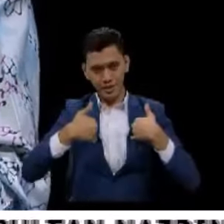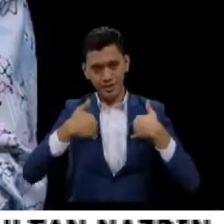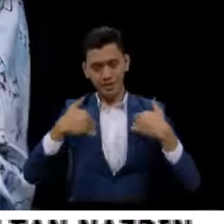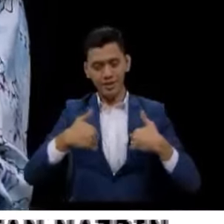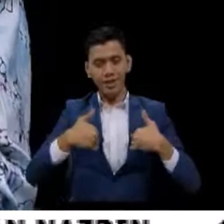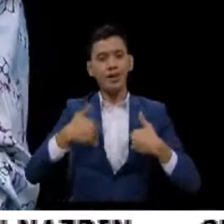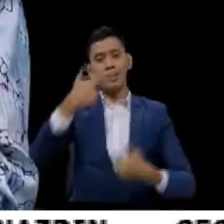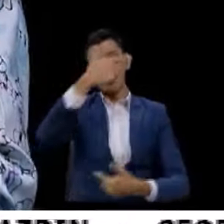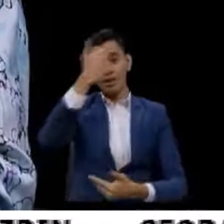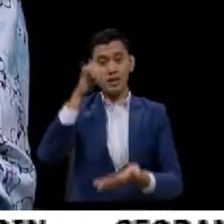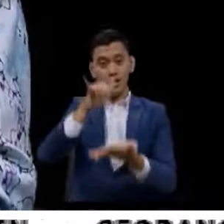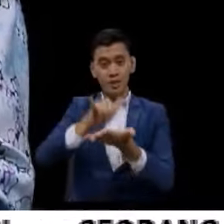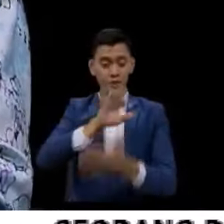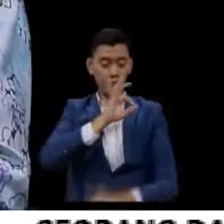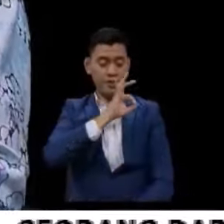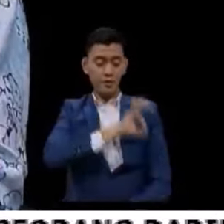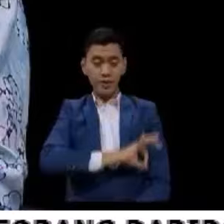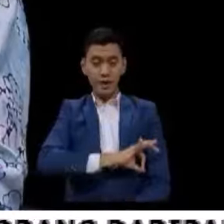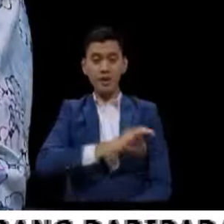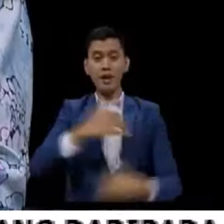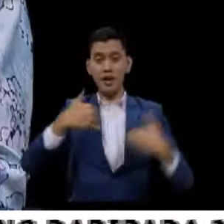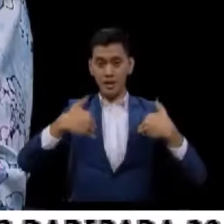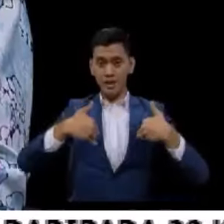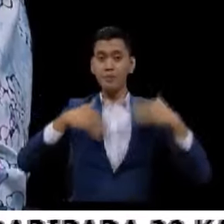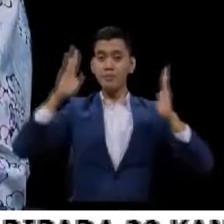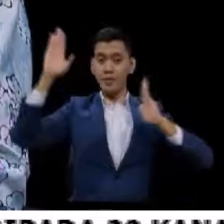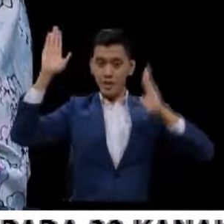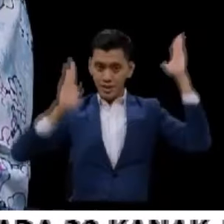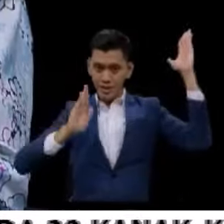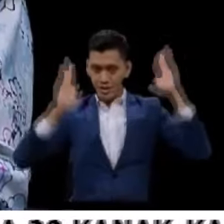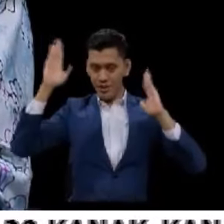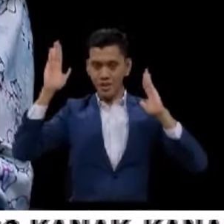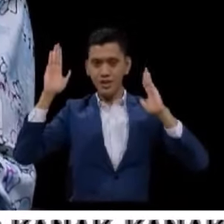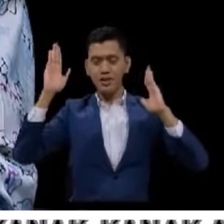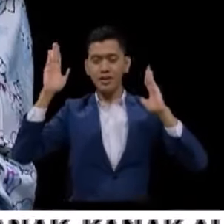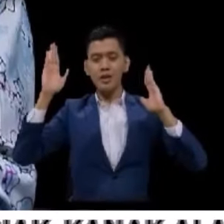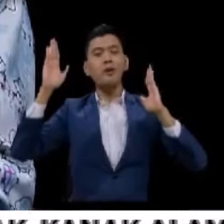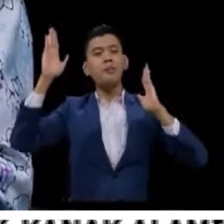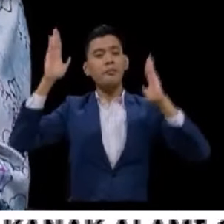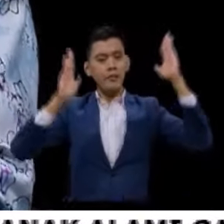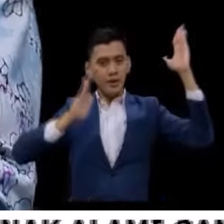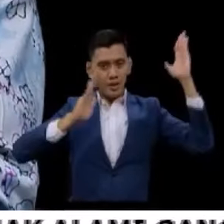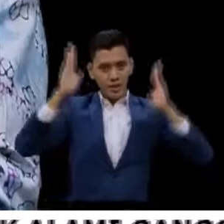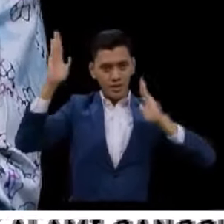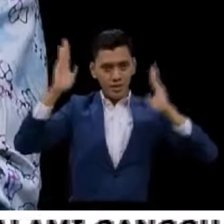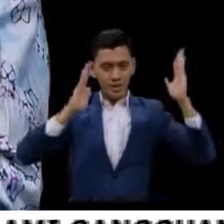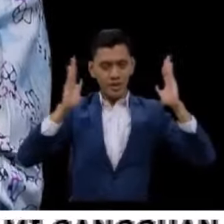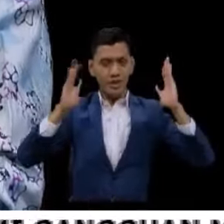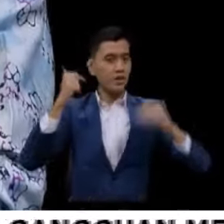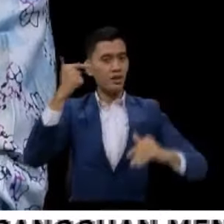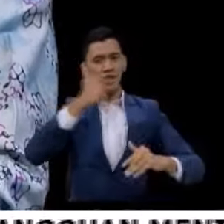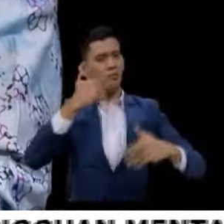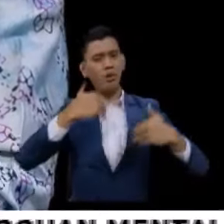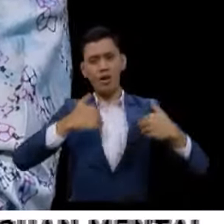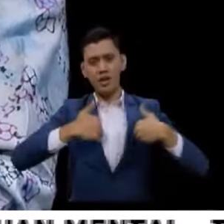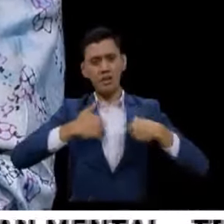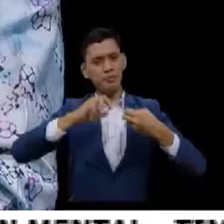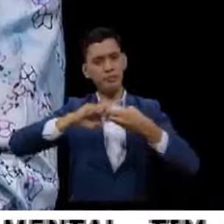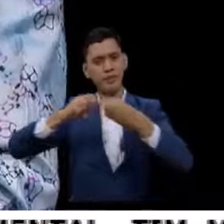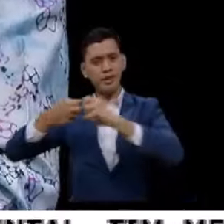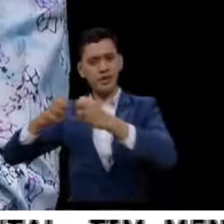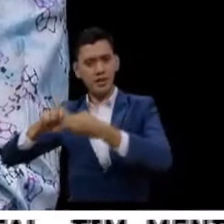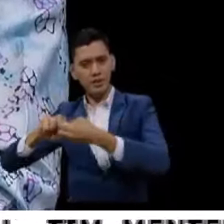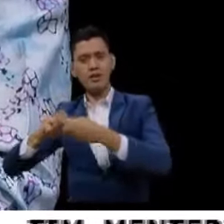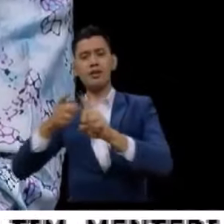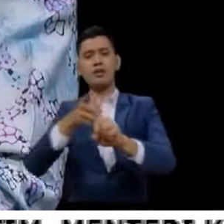inilah kelebihan yang ada kepada Malaysia negara kita dan kita tanda wujudnya usul provokasi dari